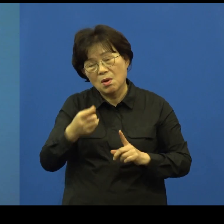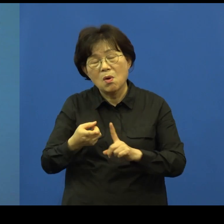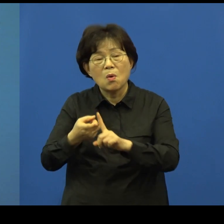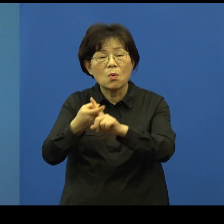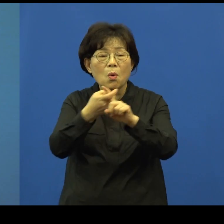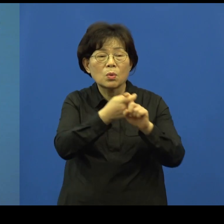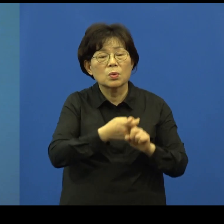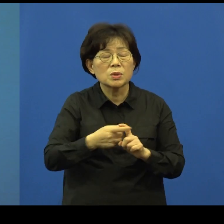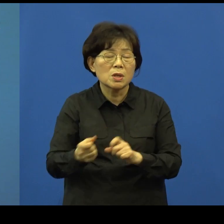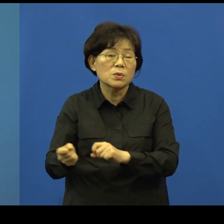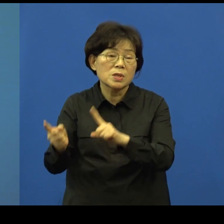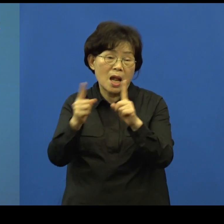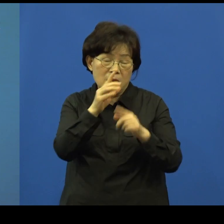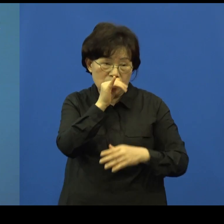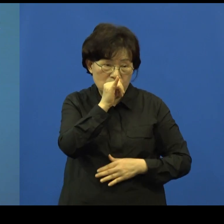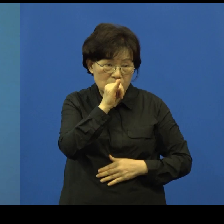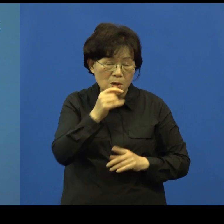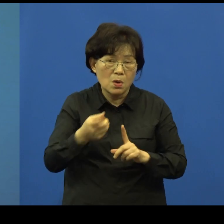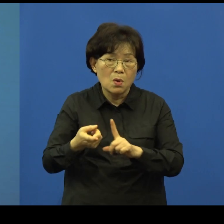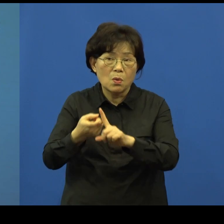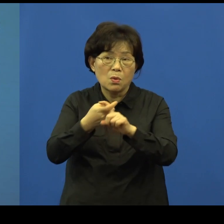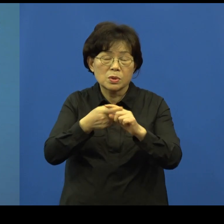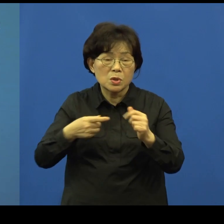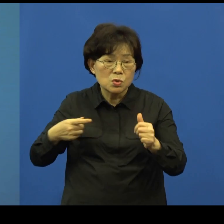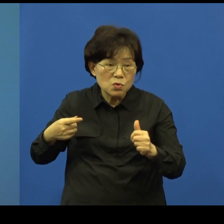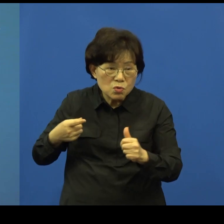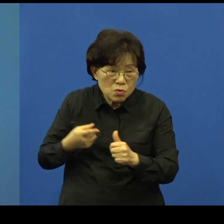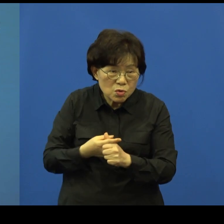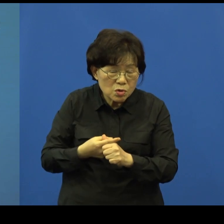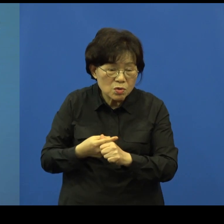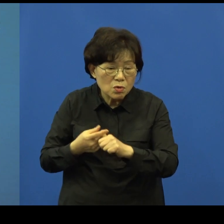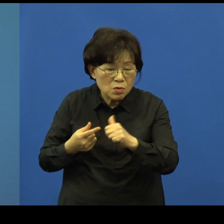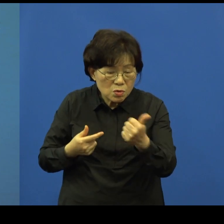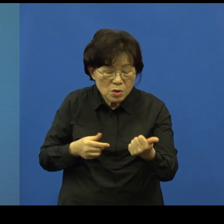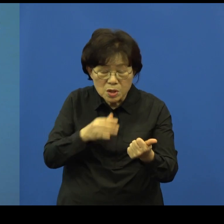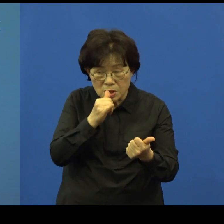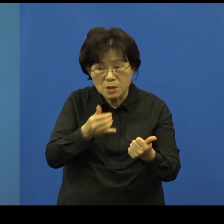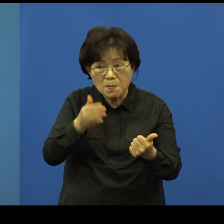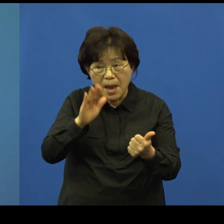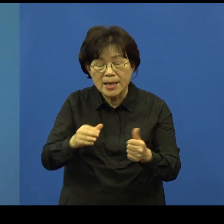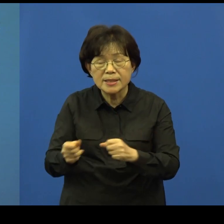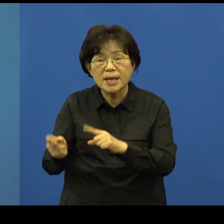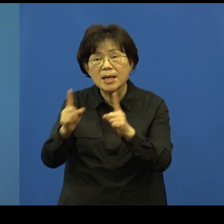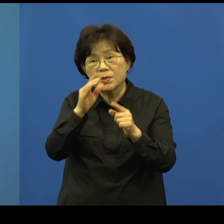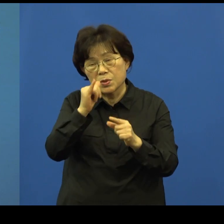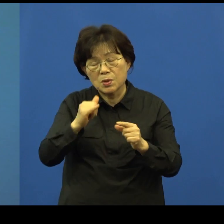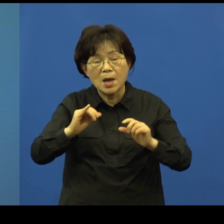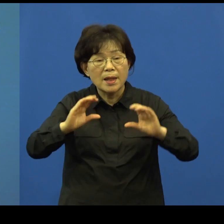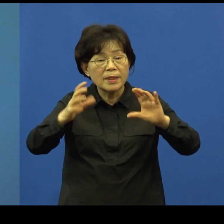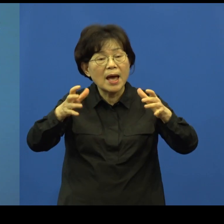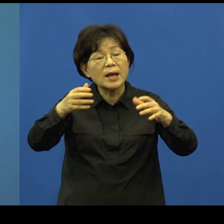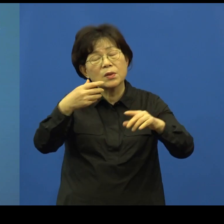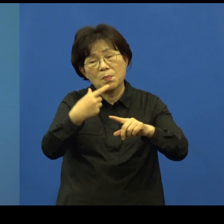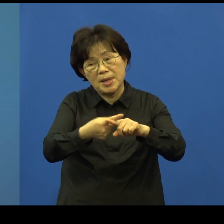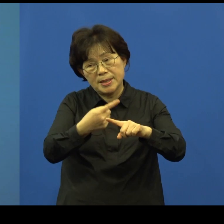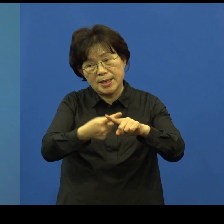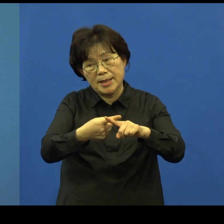공동체를 살릴 수도 있어요. 공동체를 죽일 수도 있고 살릴 수도 있어요. 이 나라도 마찬가지예요.